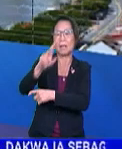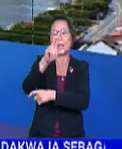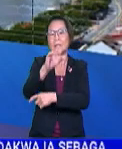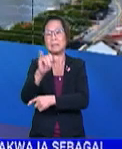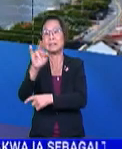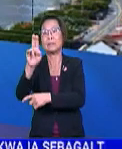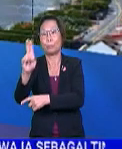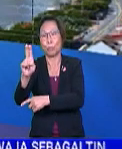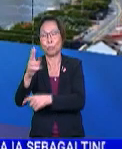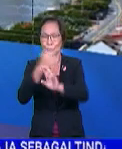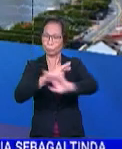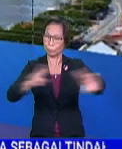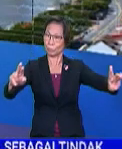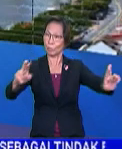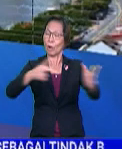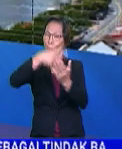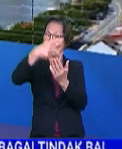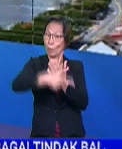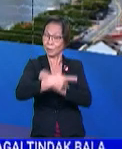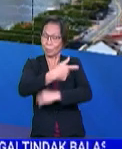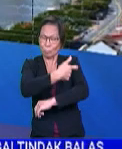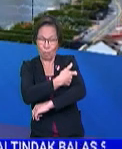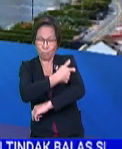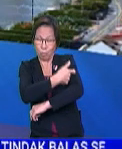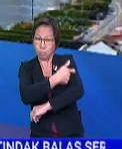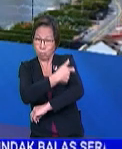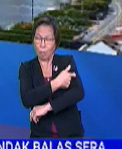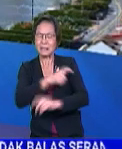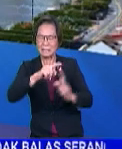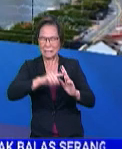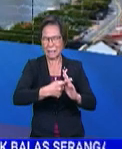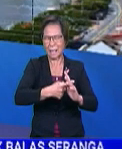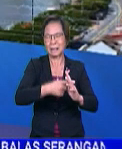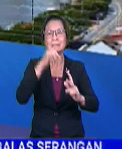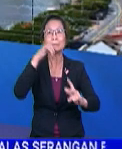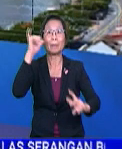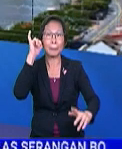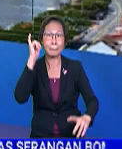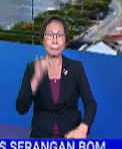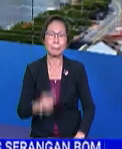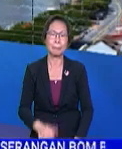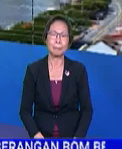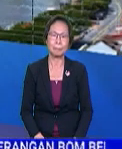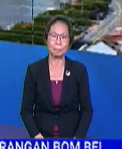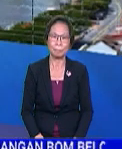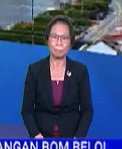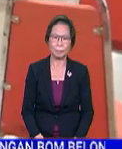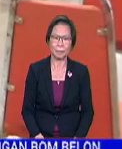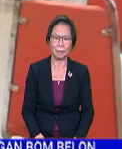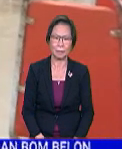James Buddy, persiapan untuk proses pemberian vaksin tersebut bermula sejak semalam.